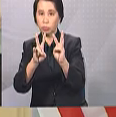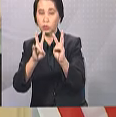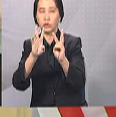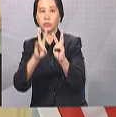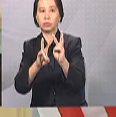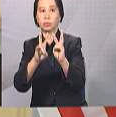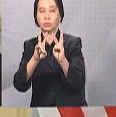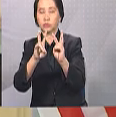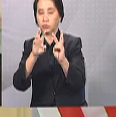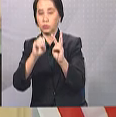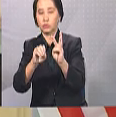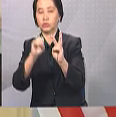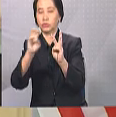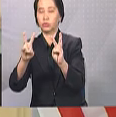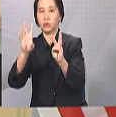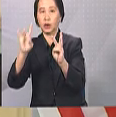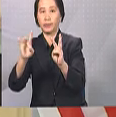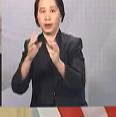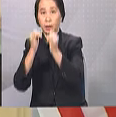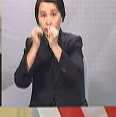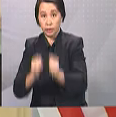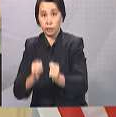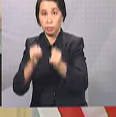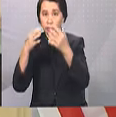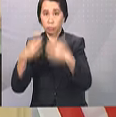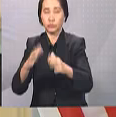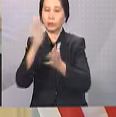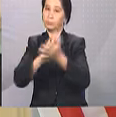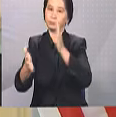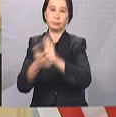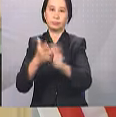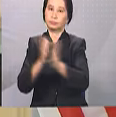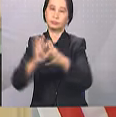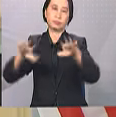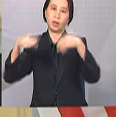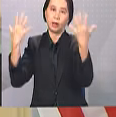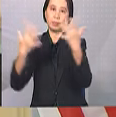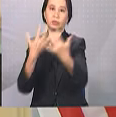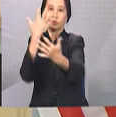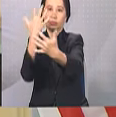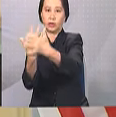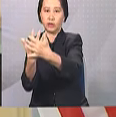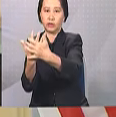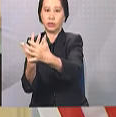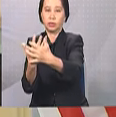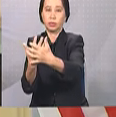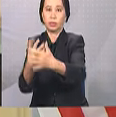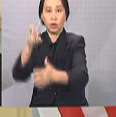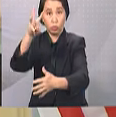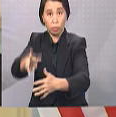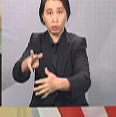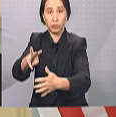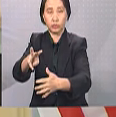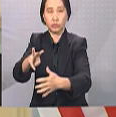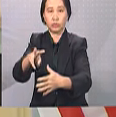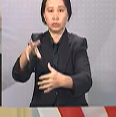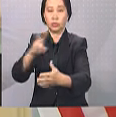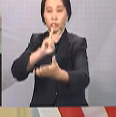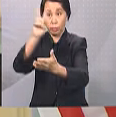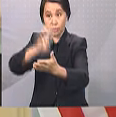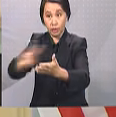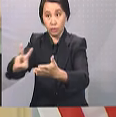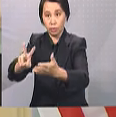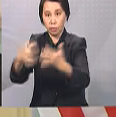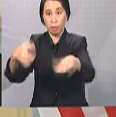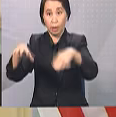6,778 individu telah pun selesai menjalani tempoh kuarantin wajib dan